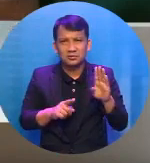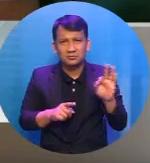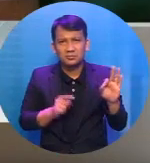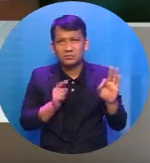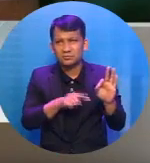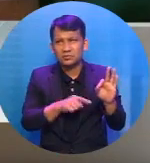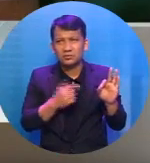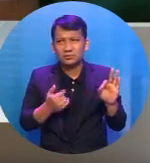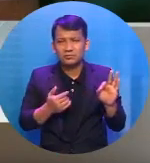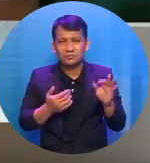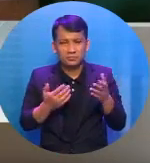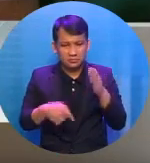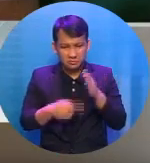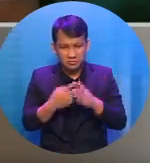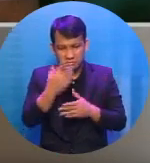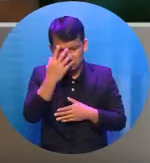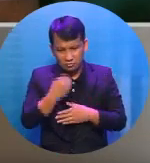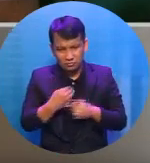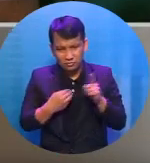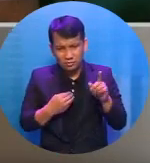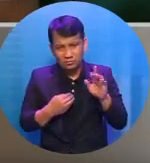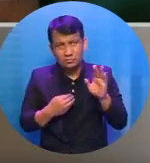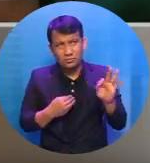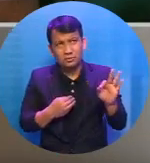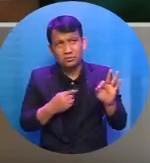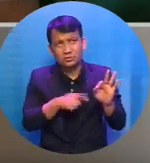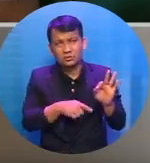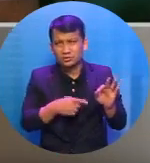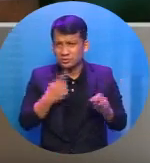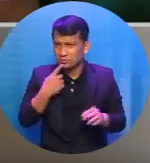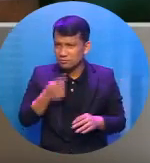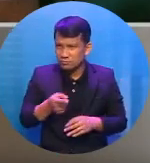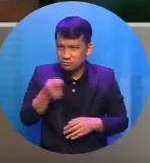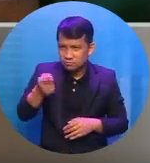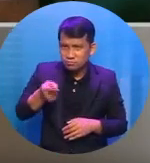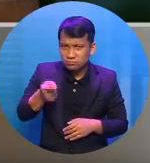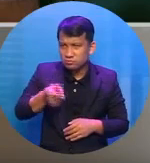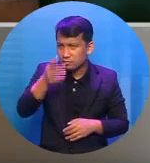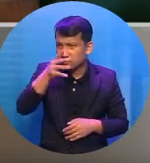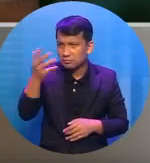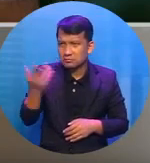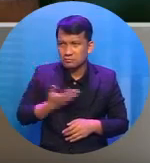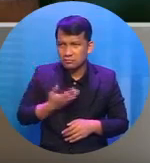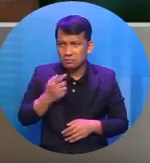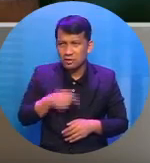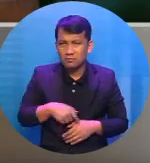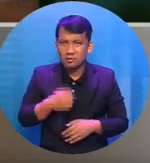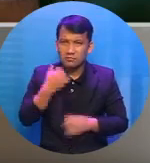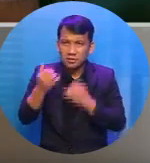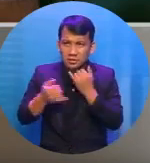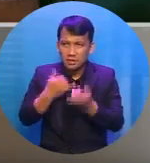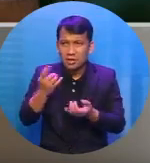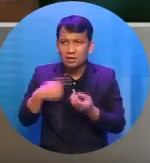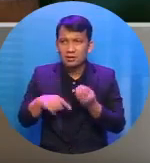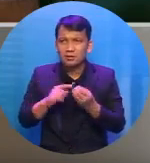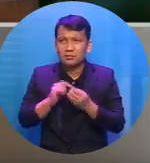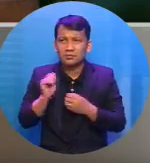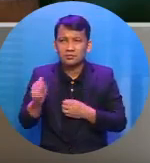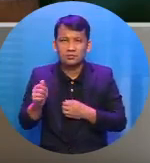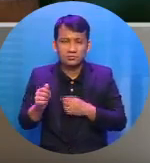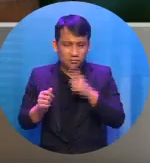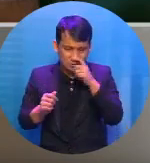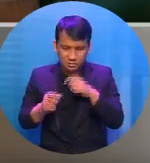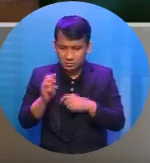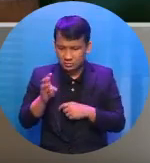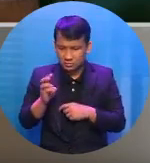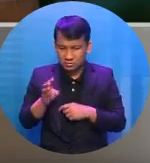po rin siya po natutulog eh. Tapos pag sinasabihan ko po, hindi niya po pinapakinggan, sinisigawan niya po ako eh. 16